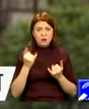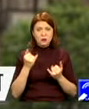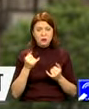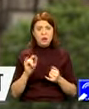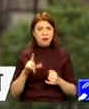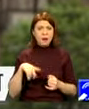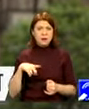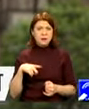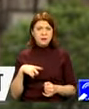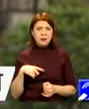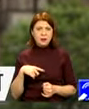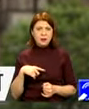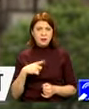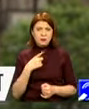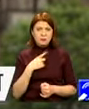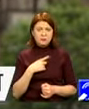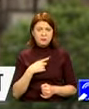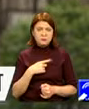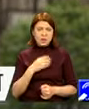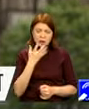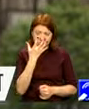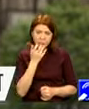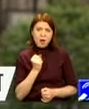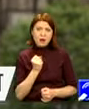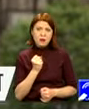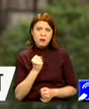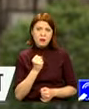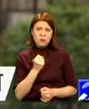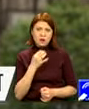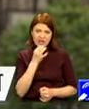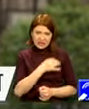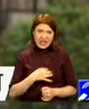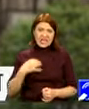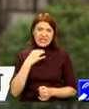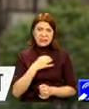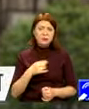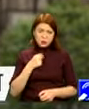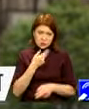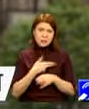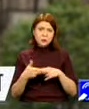care este absolut regretabil